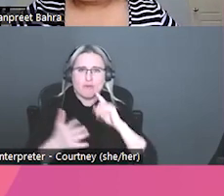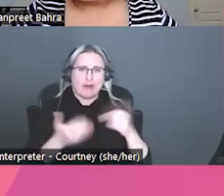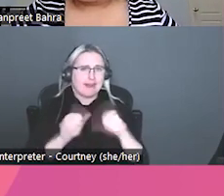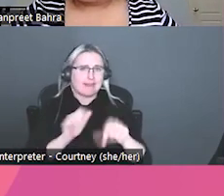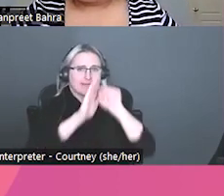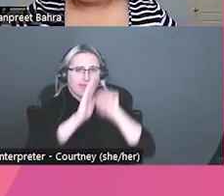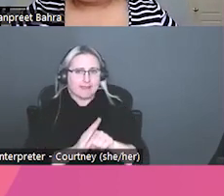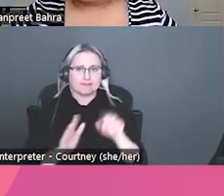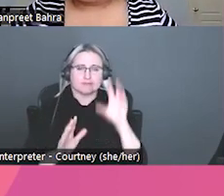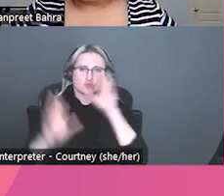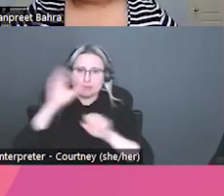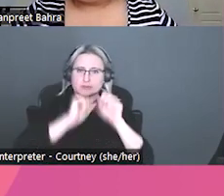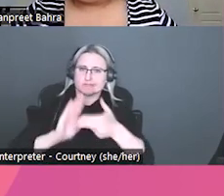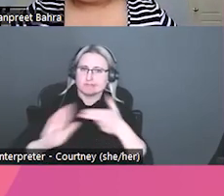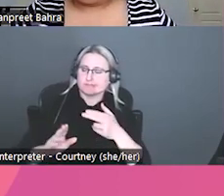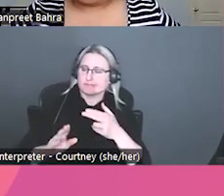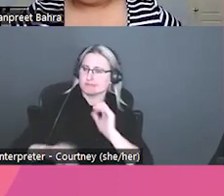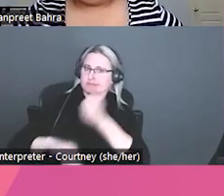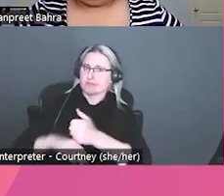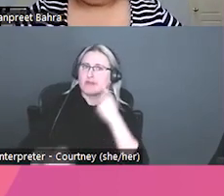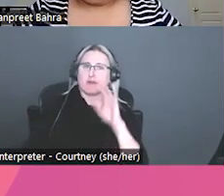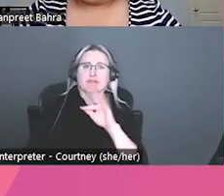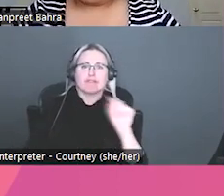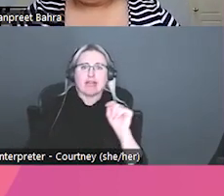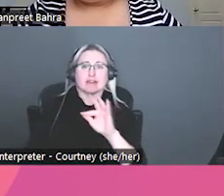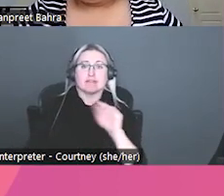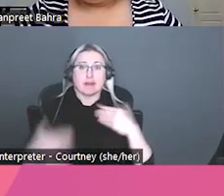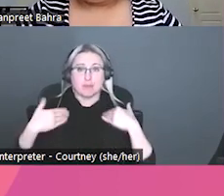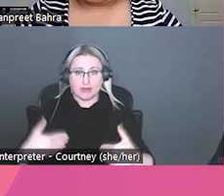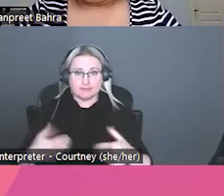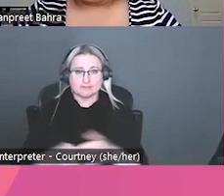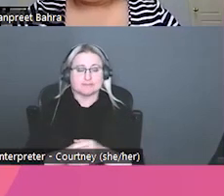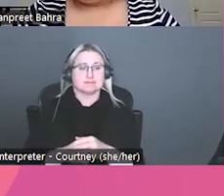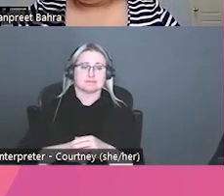stéréotypes et de la stigmatisation de la corpulence et du corps en surpoids.